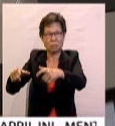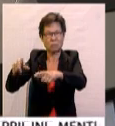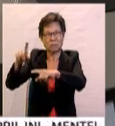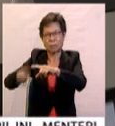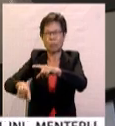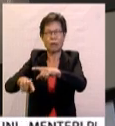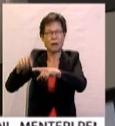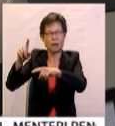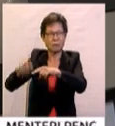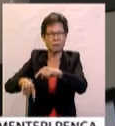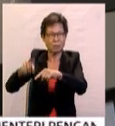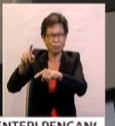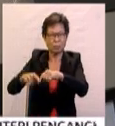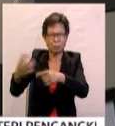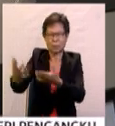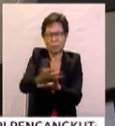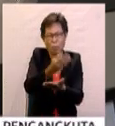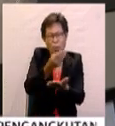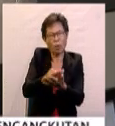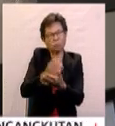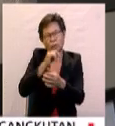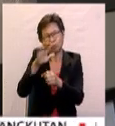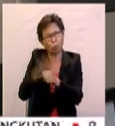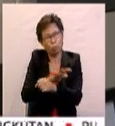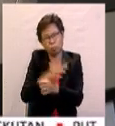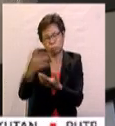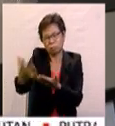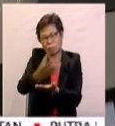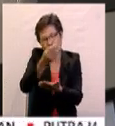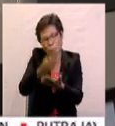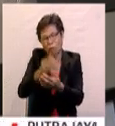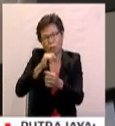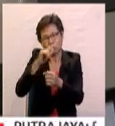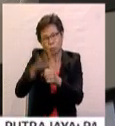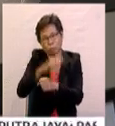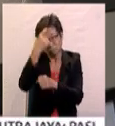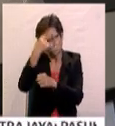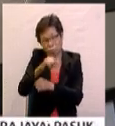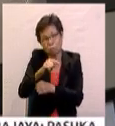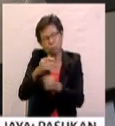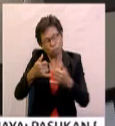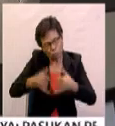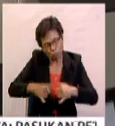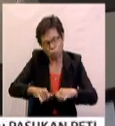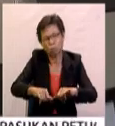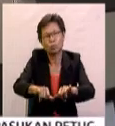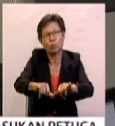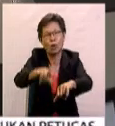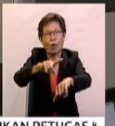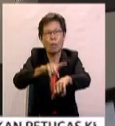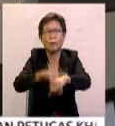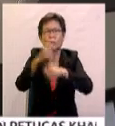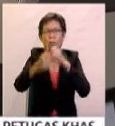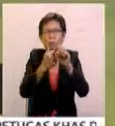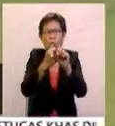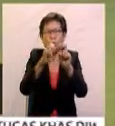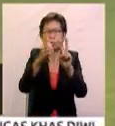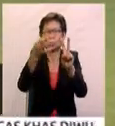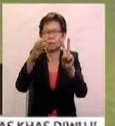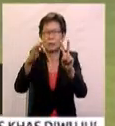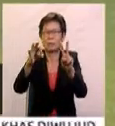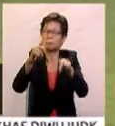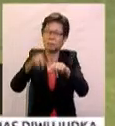menjana pendapatan yang cukup untuk meneruskan lagi musim 2019.